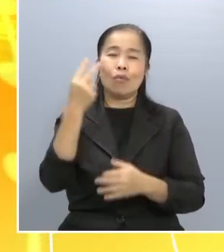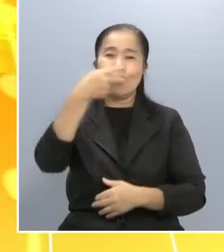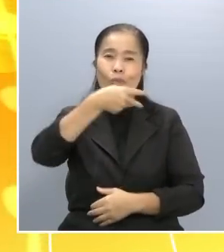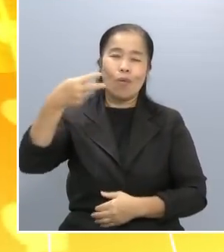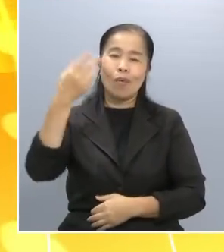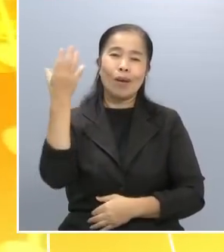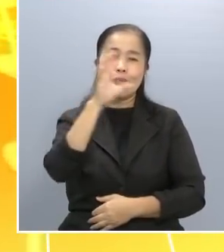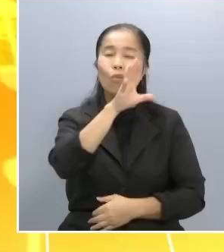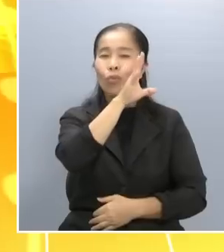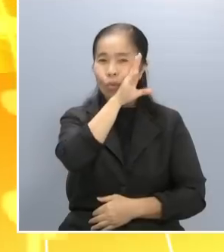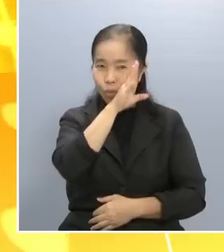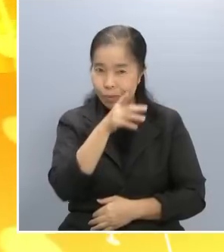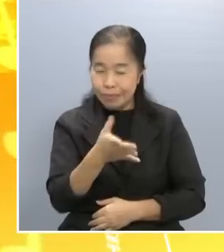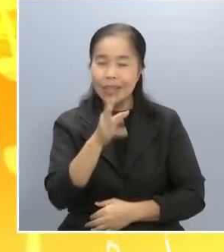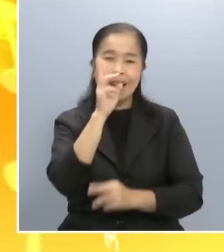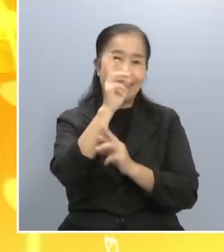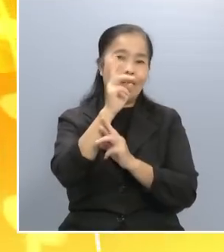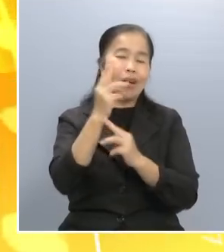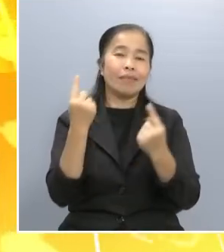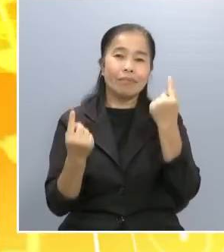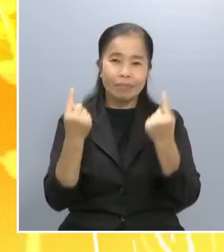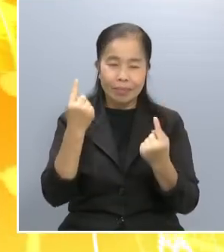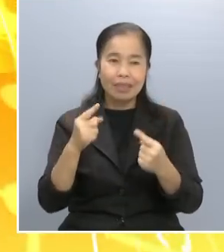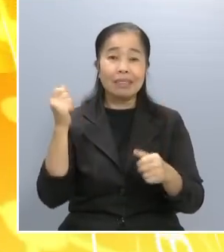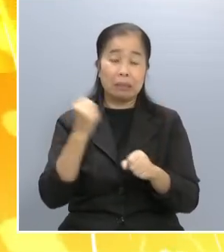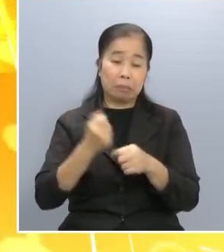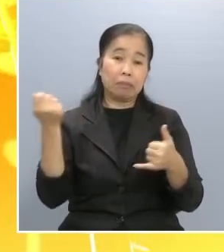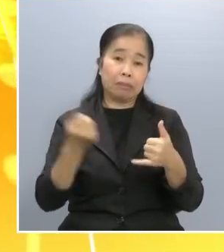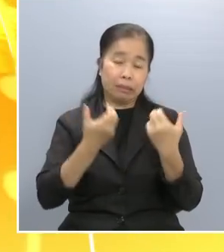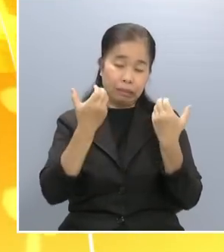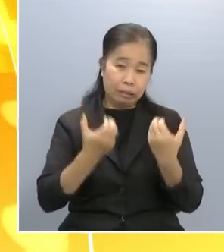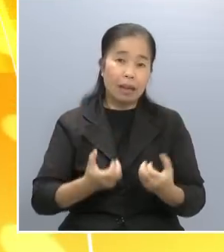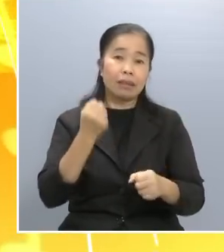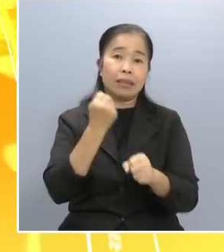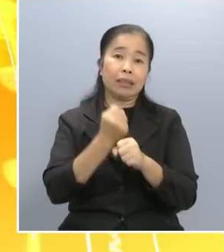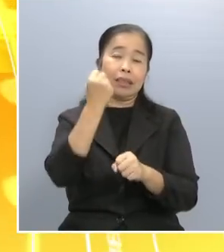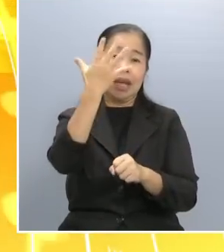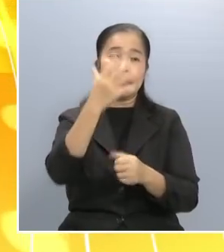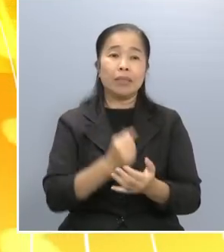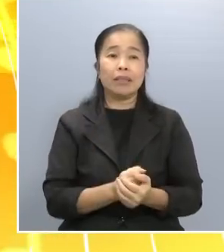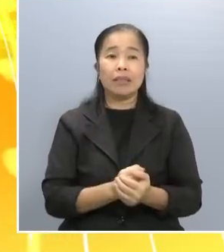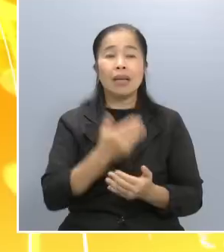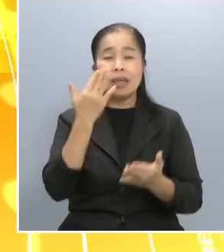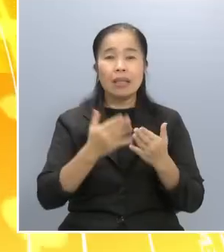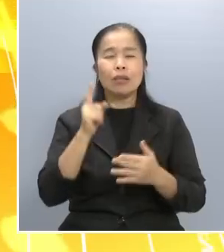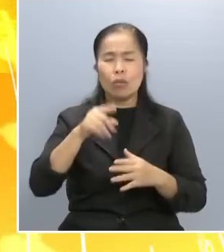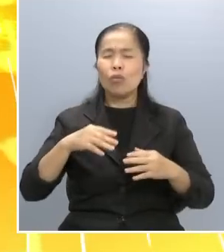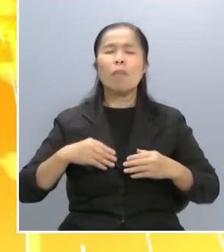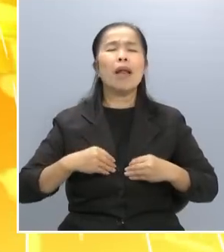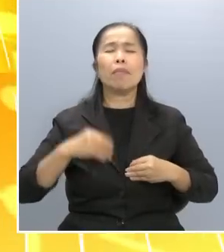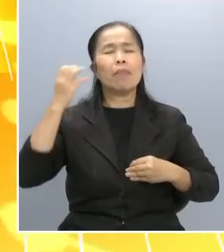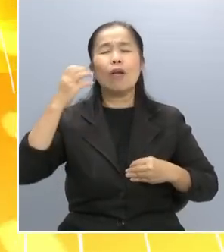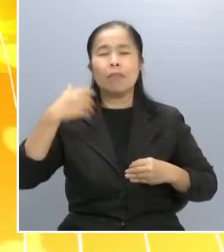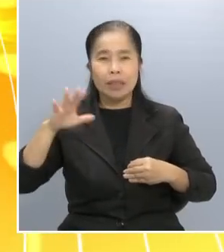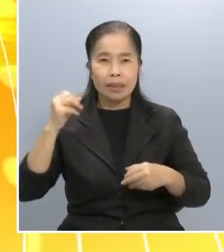มาเป็นเท็จเข้าสู่ระบบความคอมพิวเตอร์ซึ่งโทษหนักกว่าเมาแล้วขับ 5ปีอ่ะไม่อย่างนั้นน้องก็ต้องรับว่าเมาแล้วขับแล้วท่าน